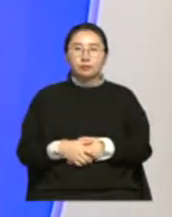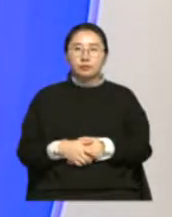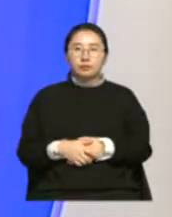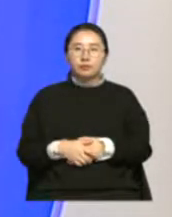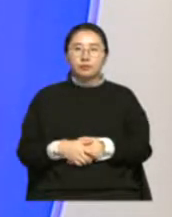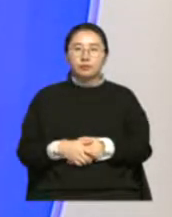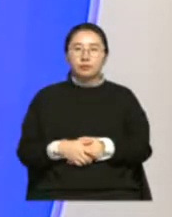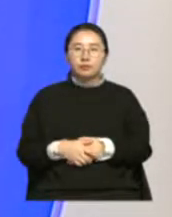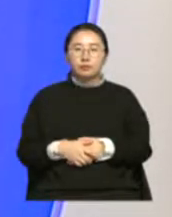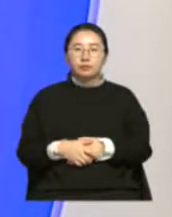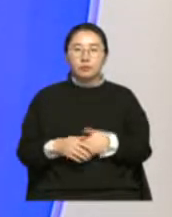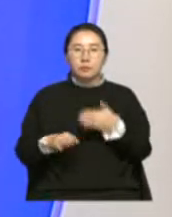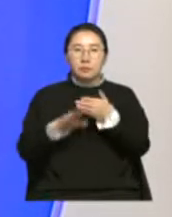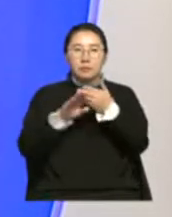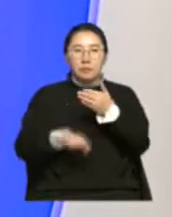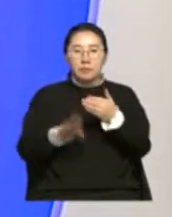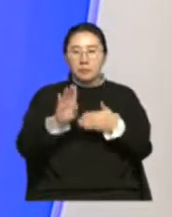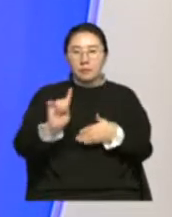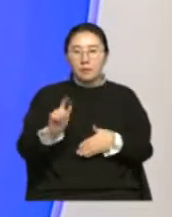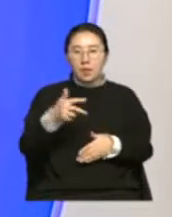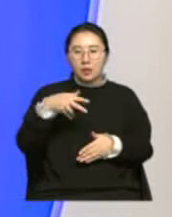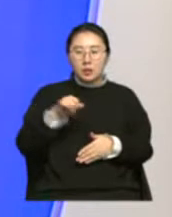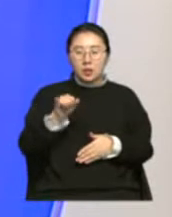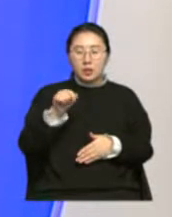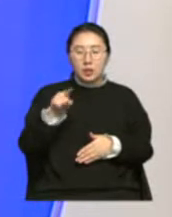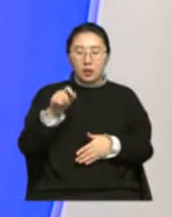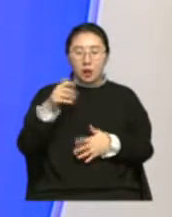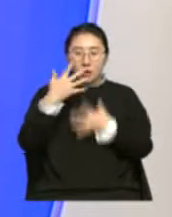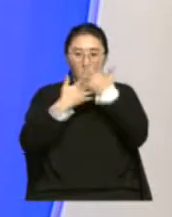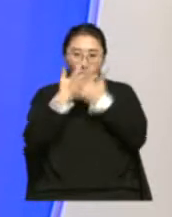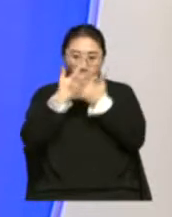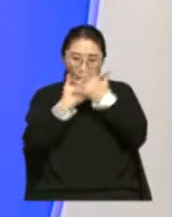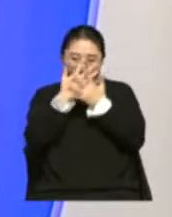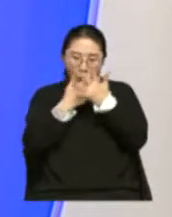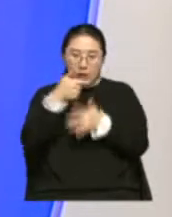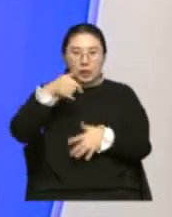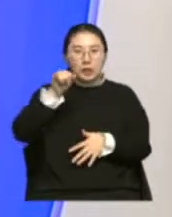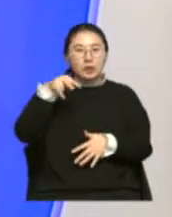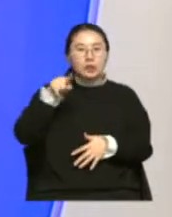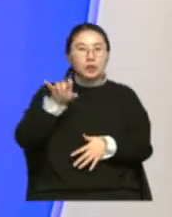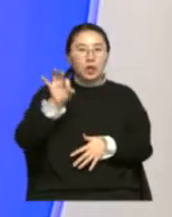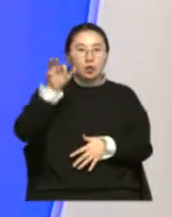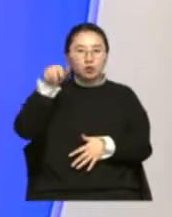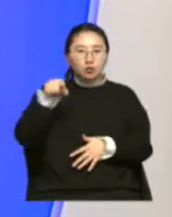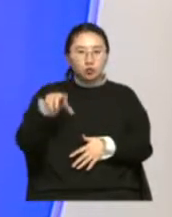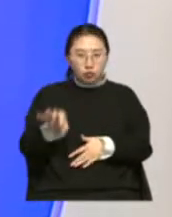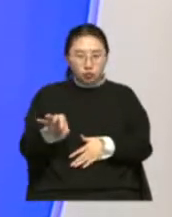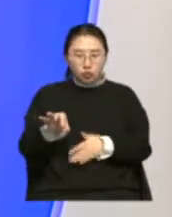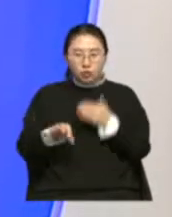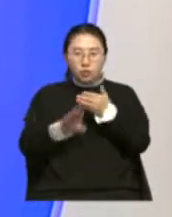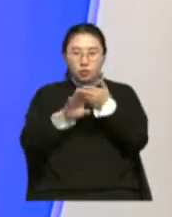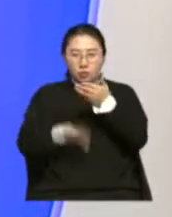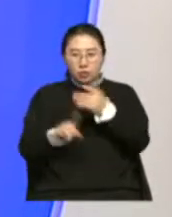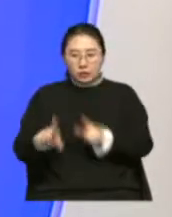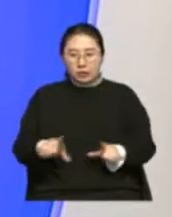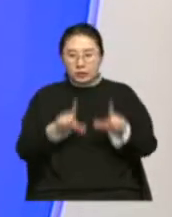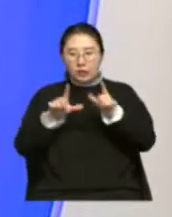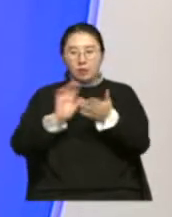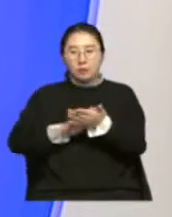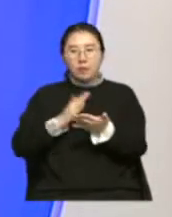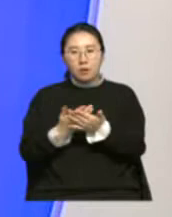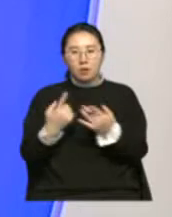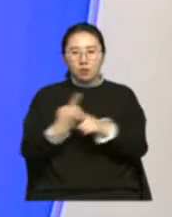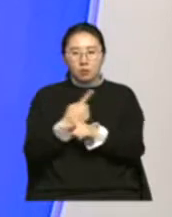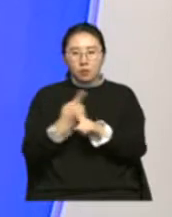마지막 키워드는 반지하입니다. 영화 기생충의 공간적 배경이었던 반지하. 반지하의 주거 환경을 개선하기